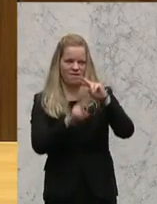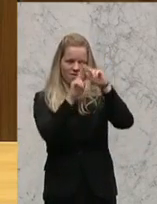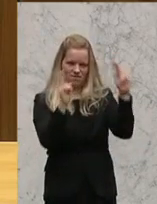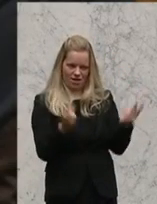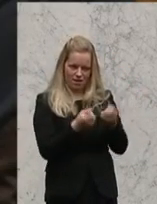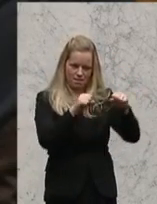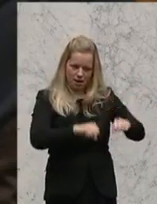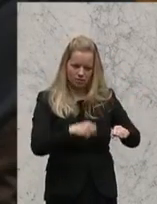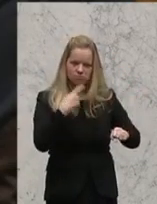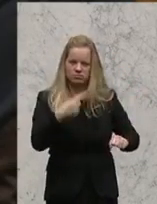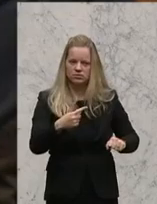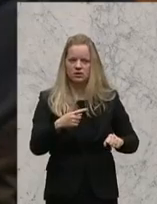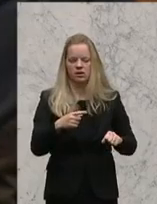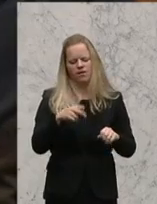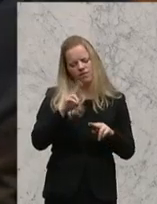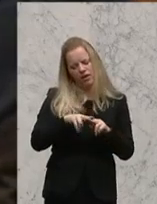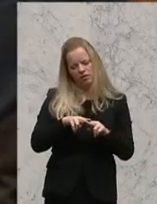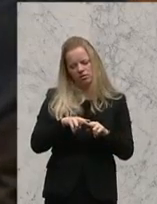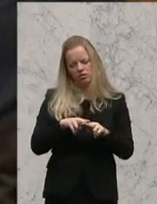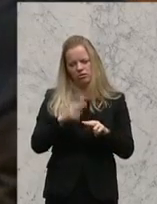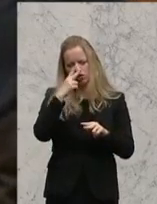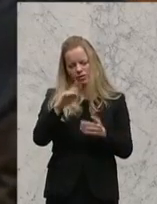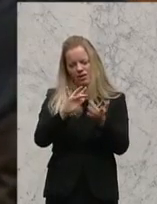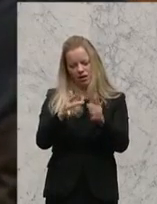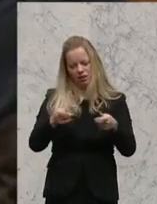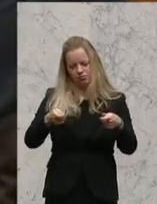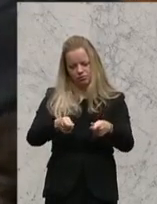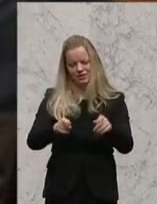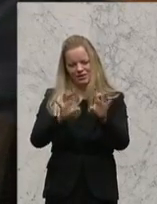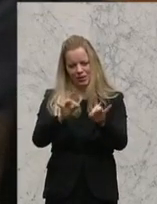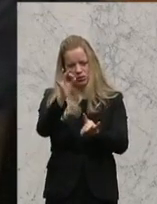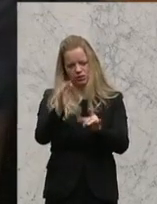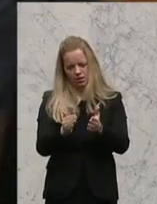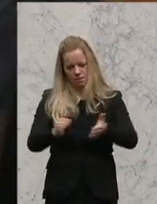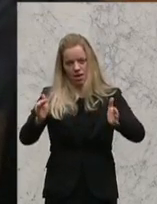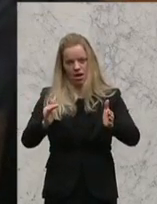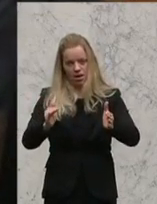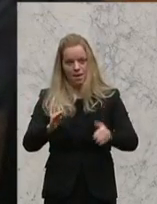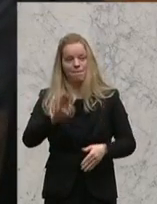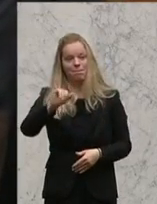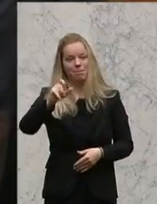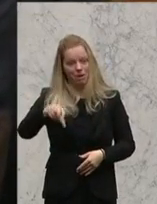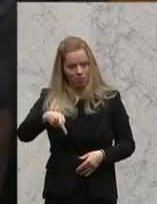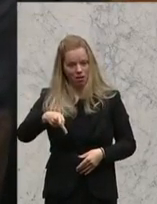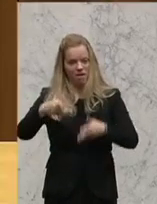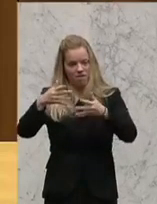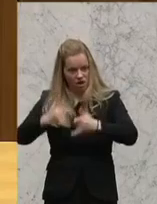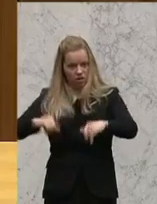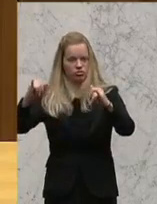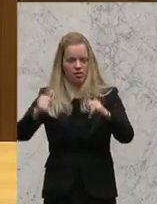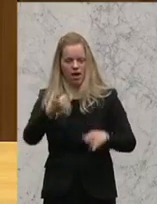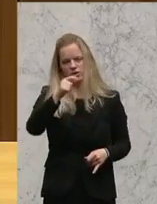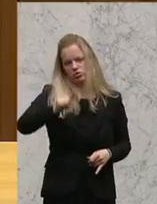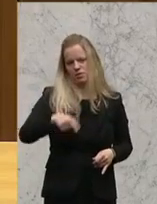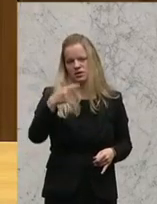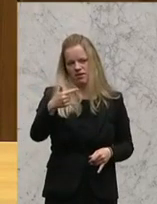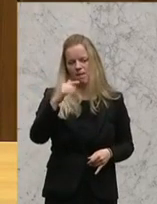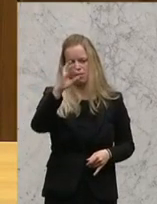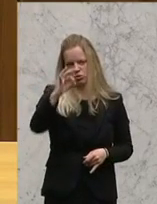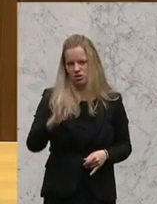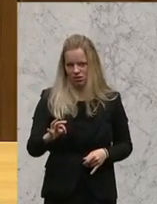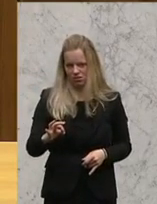ein 10-prozentiger Anstieg der Breitbanddurchdringung außerdem zu einem BIP-pro-Kopf-Wachstum von 1,2 Prozentpunkten.